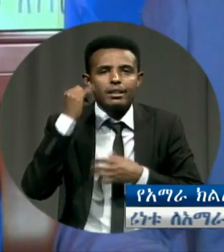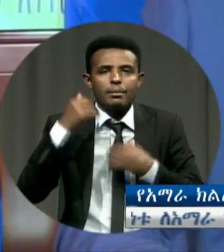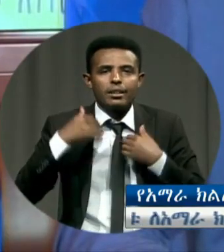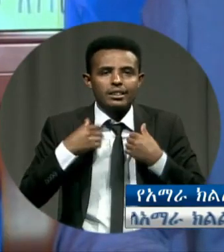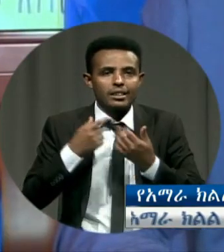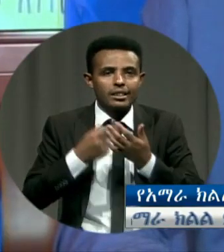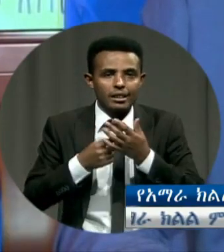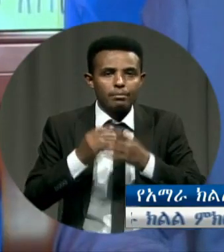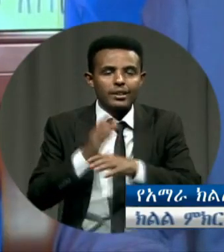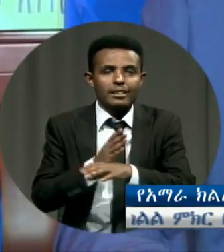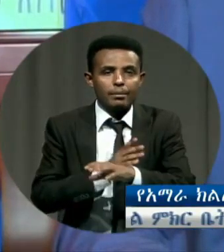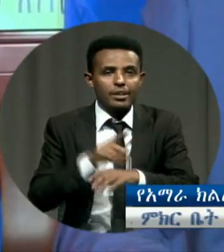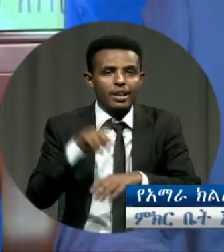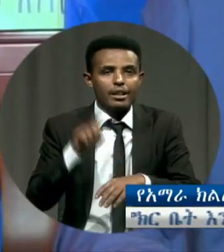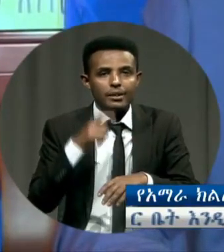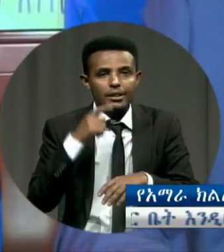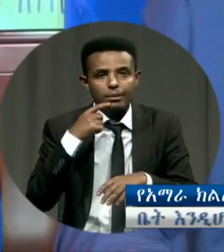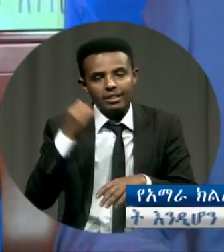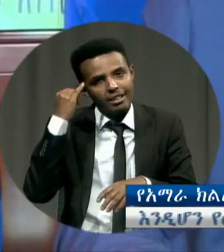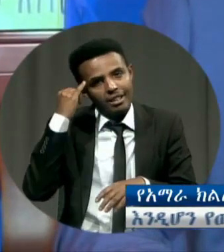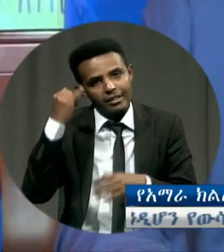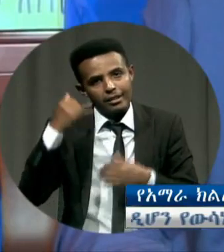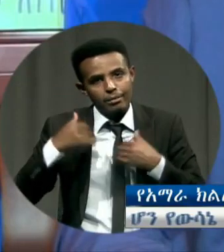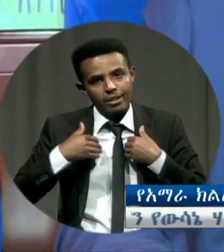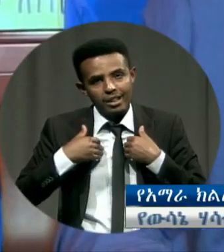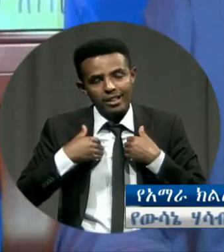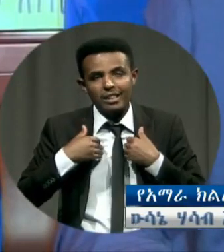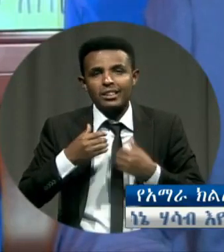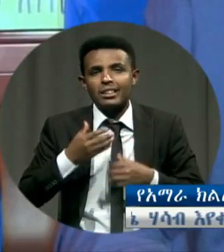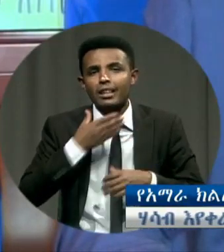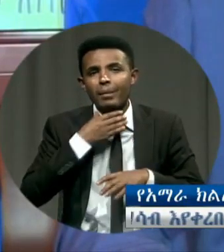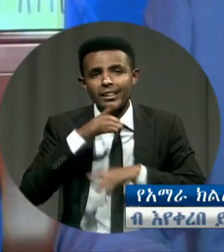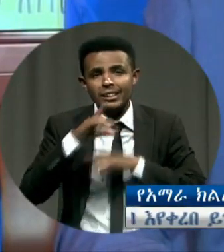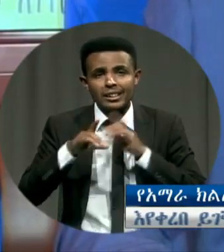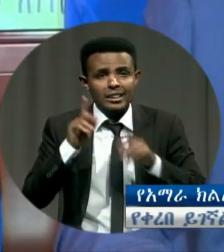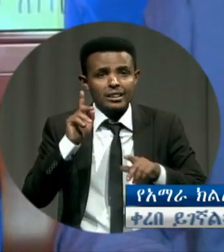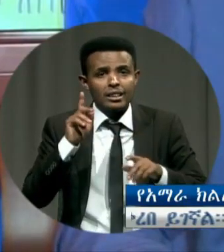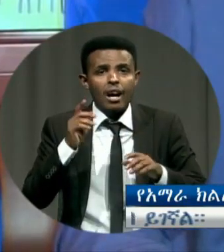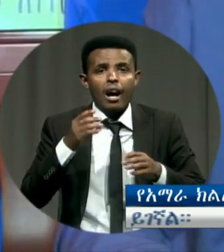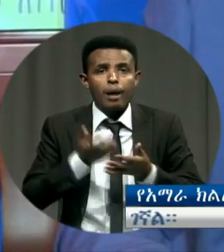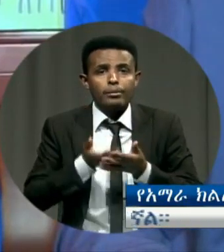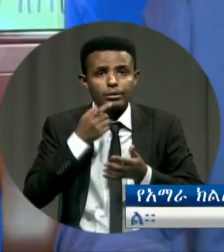ይሄ መታረም ነው ያለበት ብዬ አስባለሁ የአማራ ህዝብ ሀብት ነው ካልነ የአማራ ህዝብ ነው